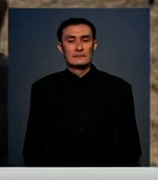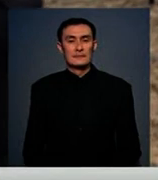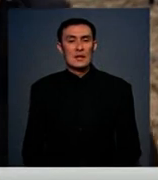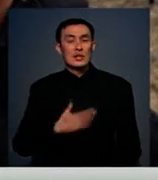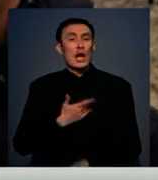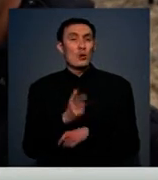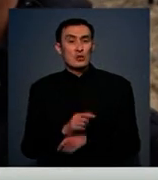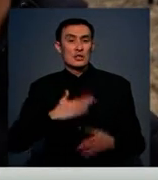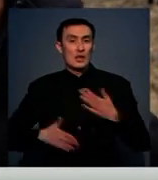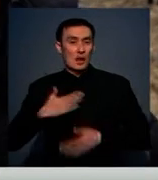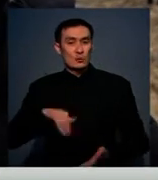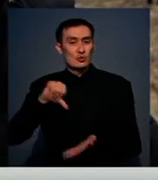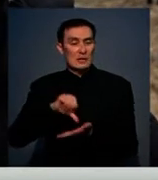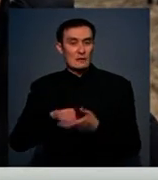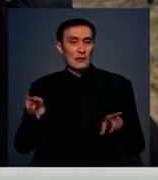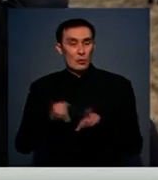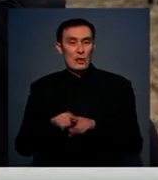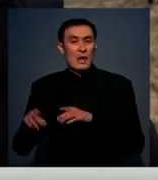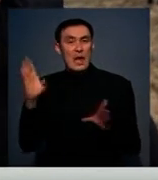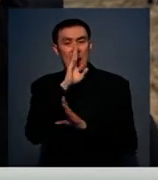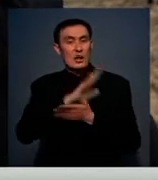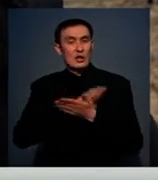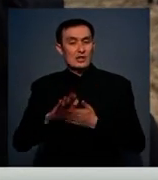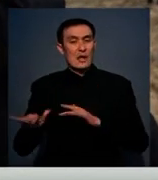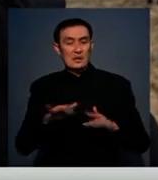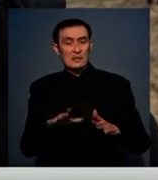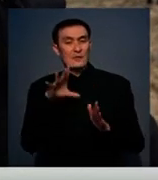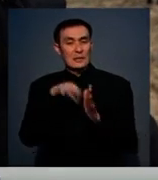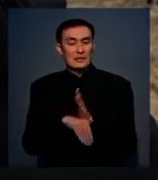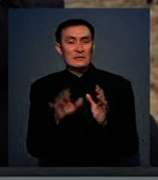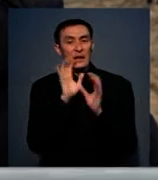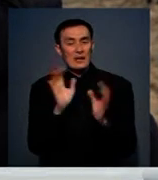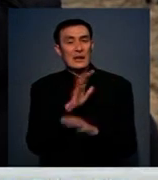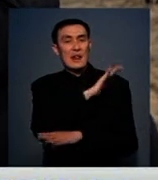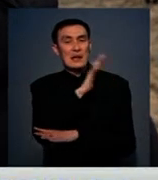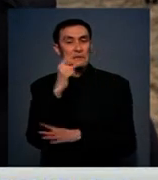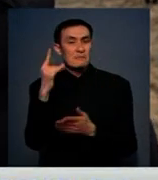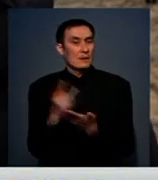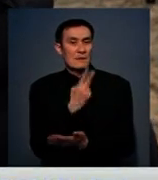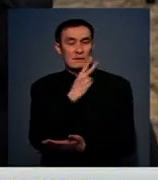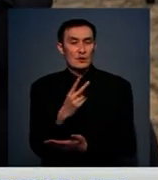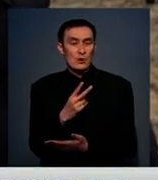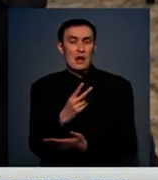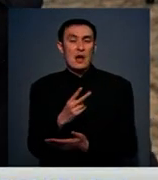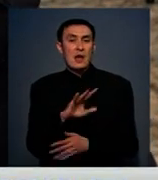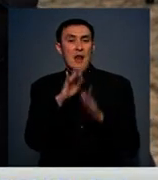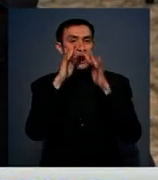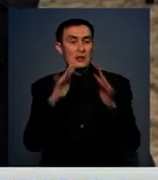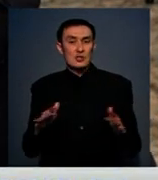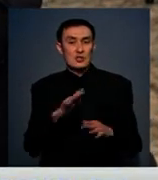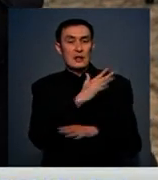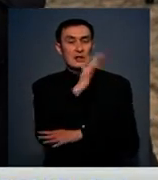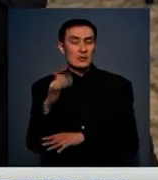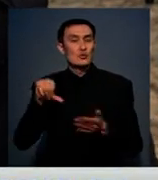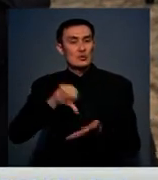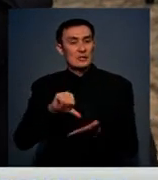Я очень рад участвовать в такой экологической акции и внести свой вклад в сохранение леса. Впервые в жизни вижу ленточный бор и принимаю участие